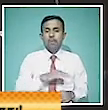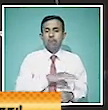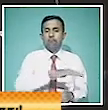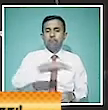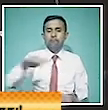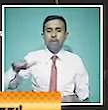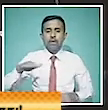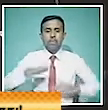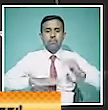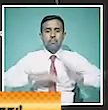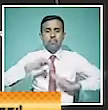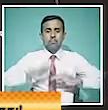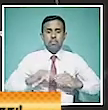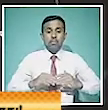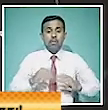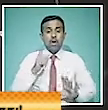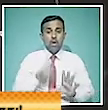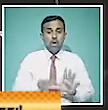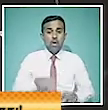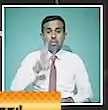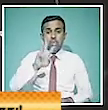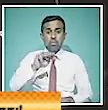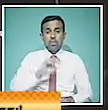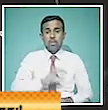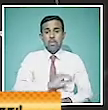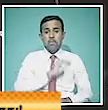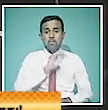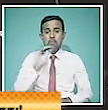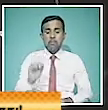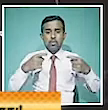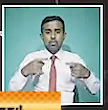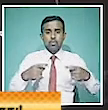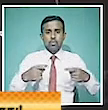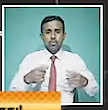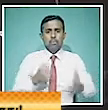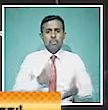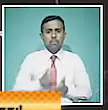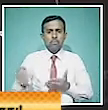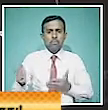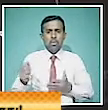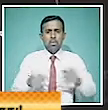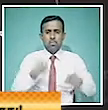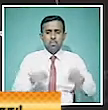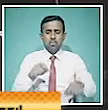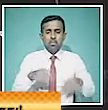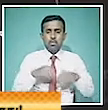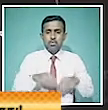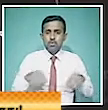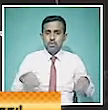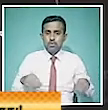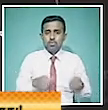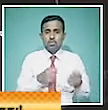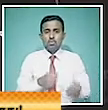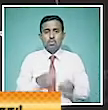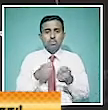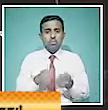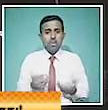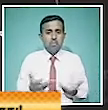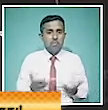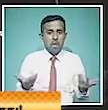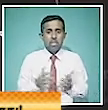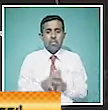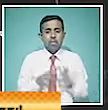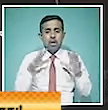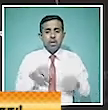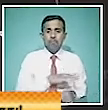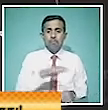கையாள்வதற்கு 30 ஆண்டுகளுக்கு பிறகு இந்த யுத்தத்தினால் பாதிக்கப்பட்ட மக்கள் அறவே விவசாயம் செய்யாமல் தங்களுடைய உரிய காணிகளுக்கு செல்லுகின்ற